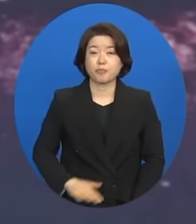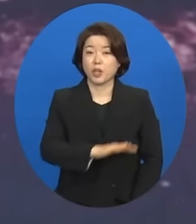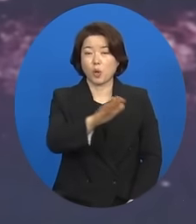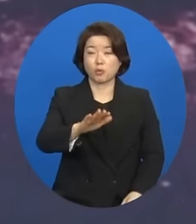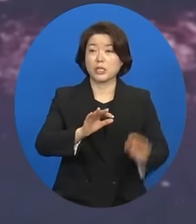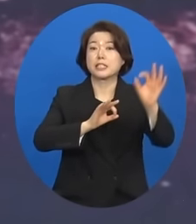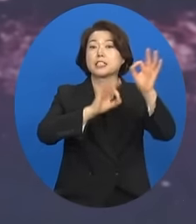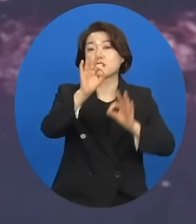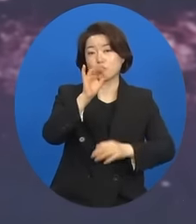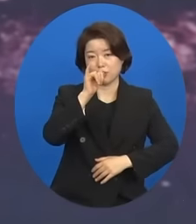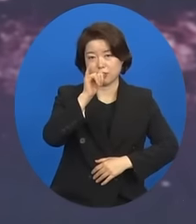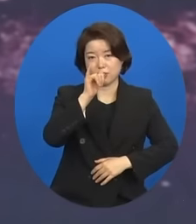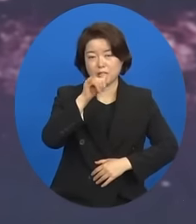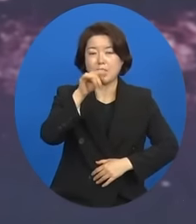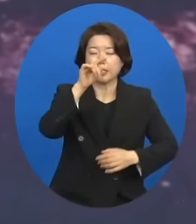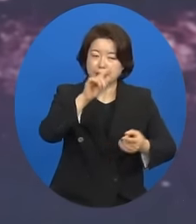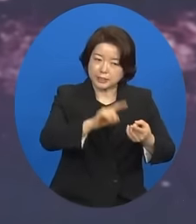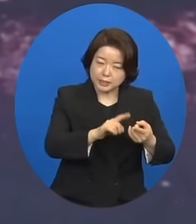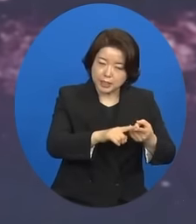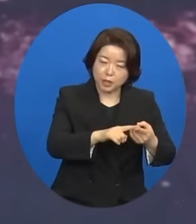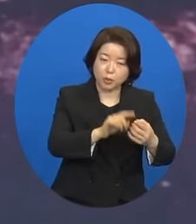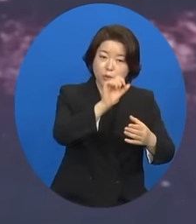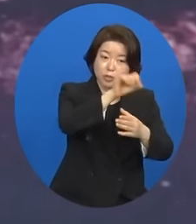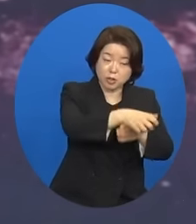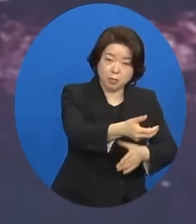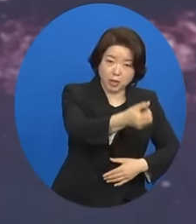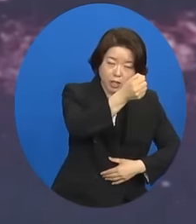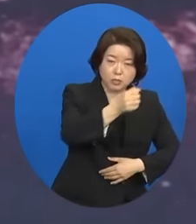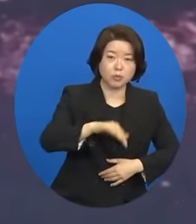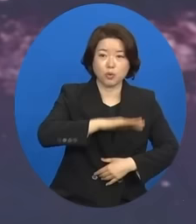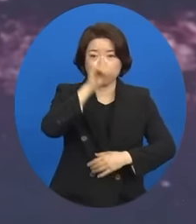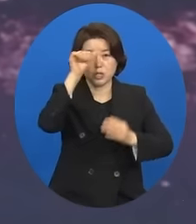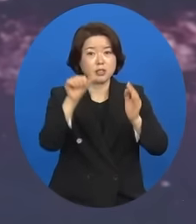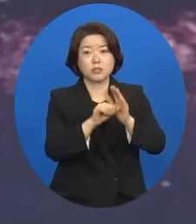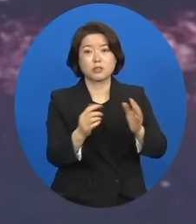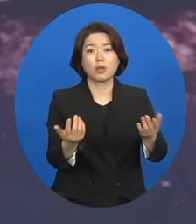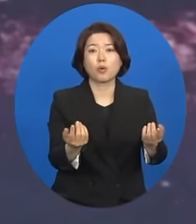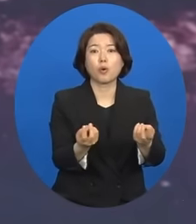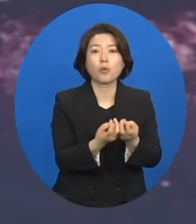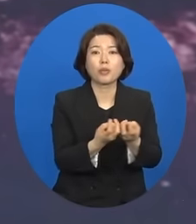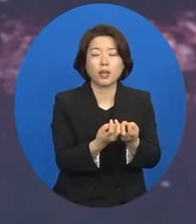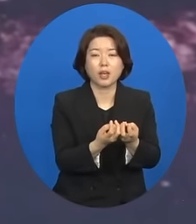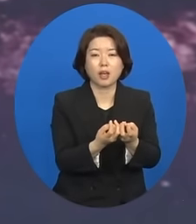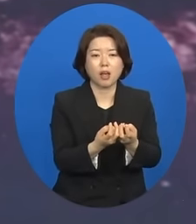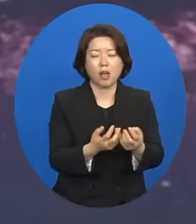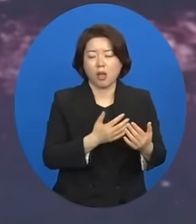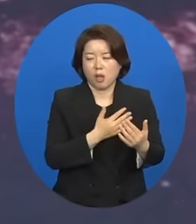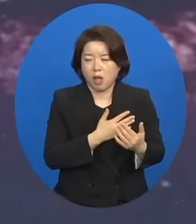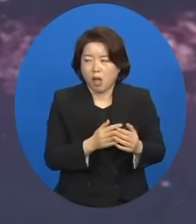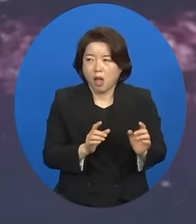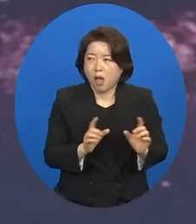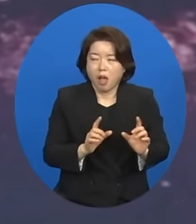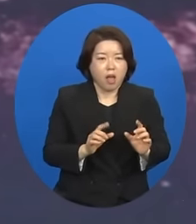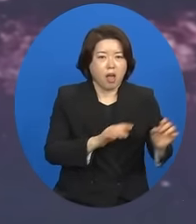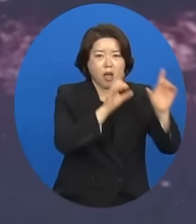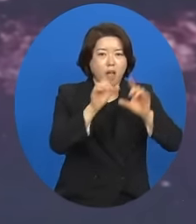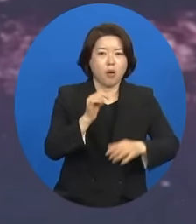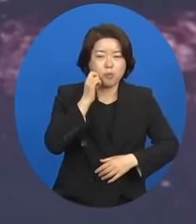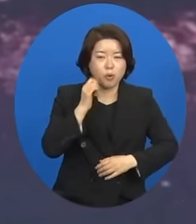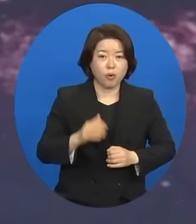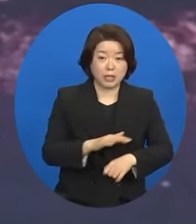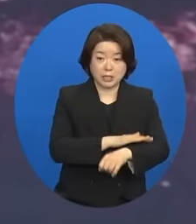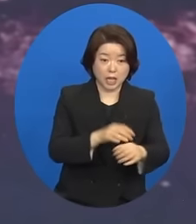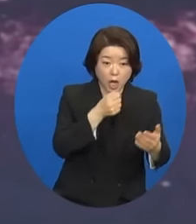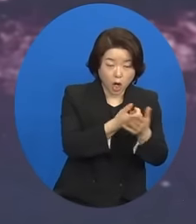실수합니다 그대로 만약에 열매가 이루어지면 우리 인생이 어떻게 되겠습니까 여러분 불안해서 살 수 없어요 심지어 잘